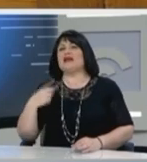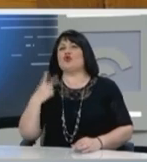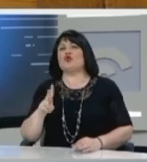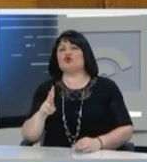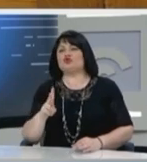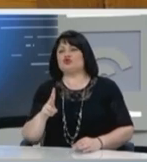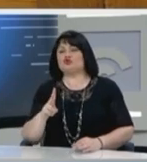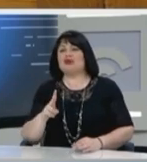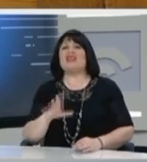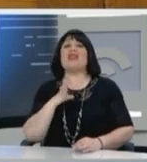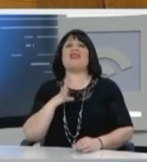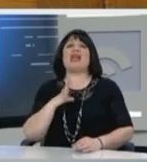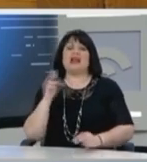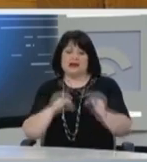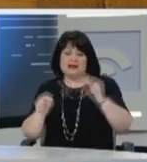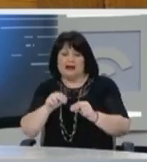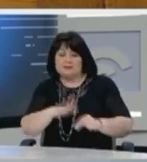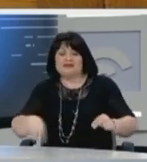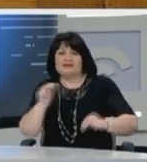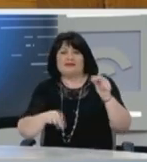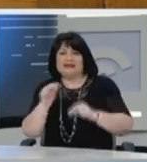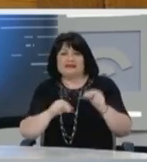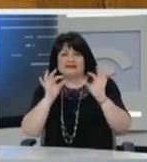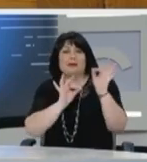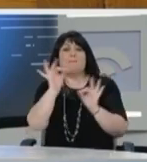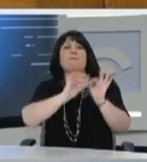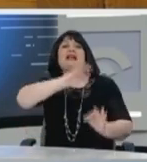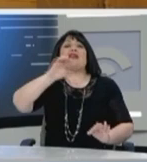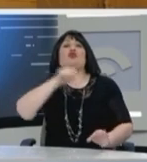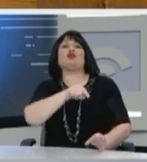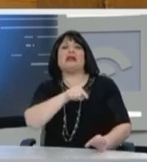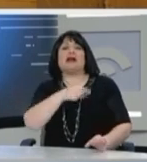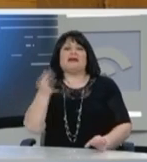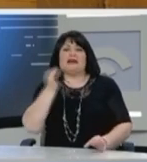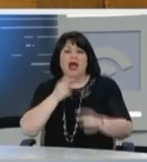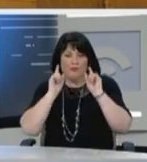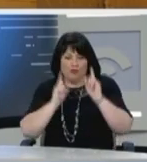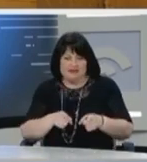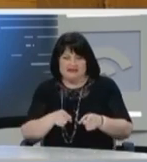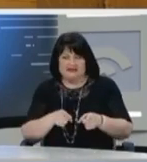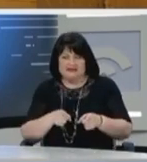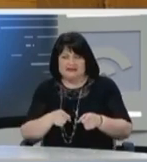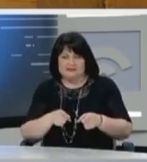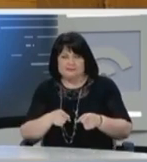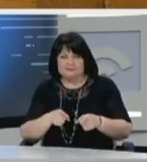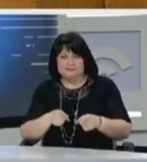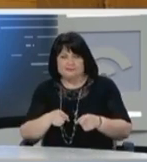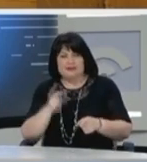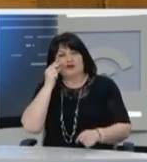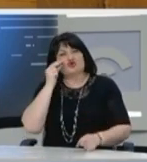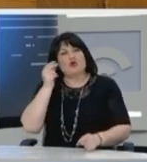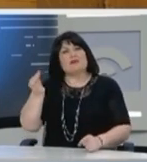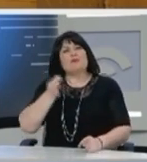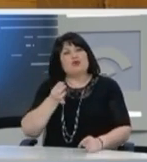αν δεν γουστάρει δημοψήφισμα για τη Μακεδονία να ξαναμιλήσει ο λαός που δεν μίλησε στα, που, ο λαός που μίλησε στα